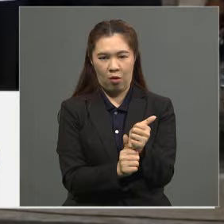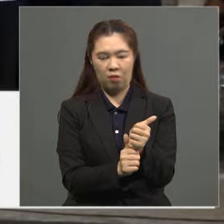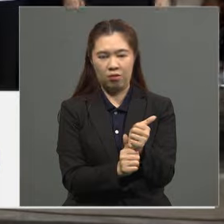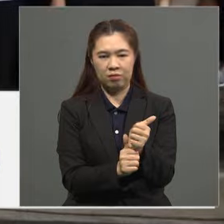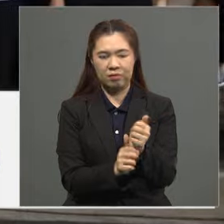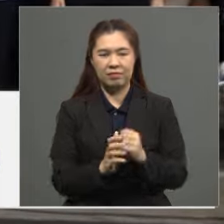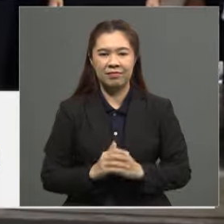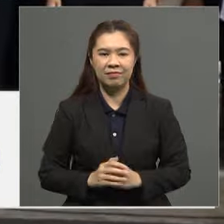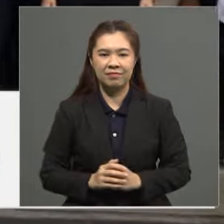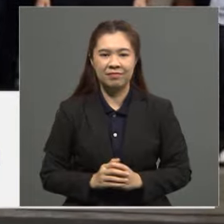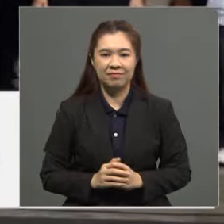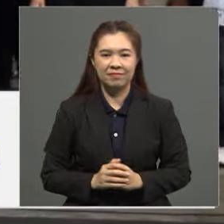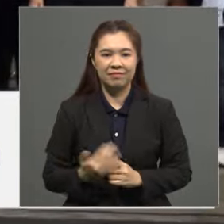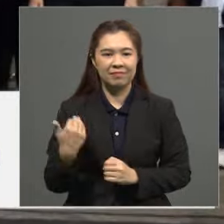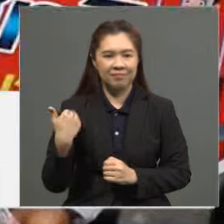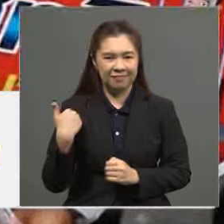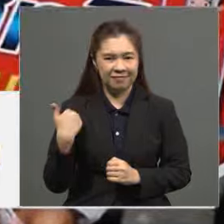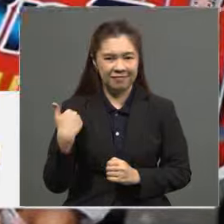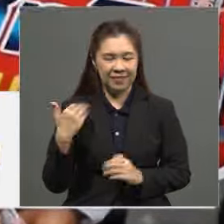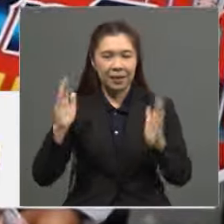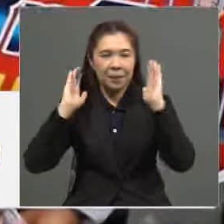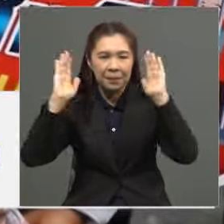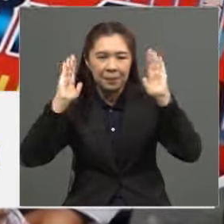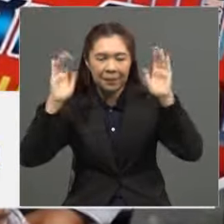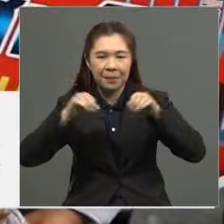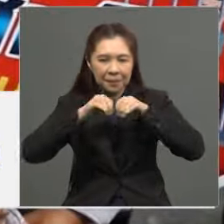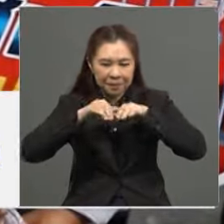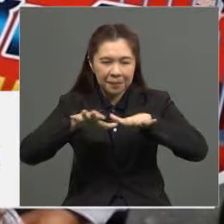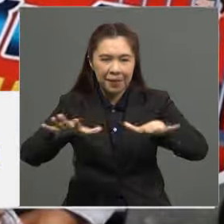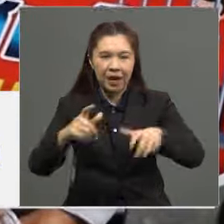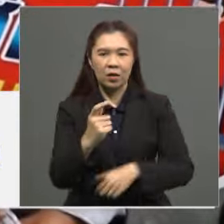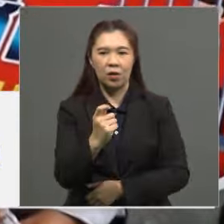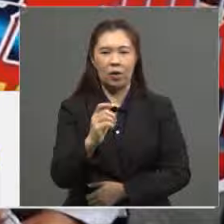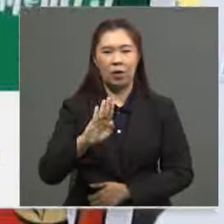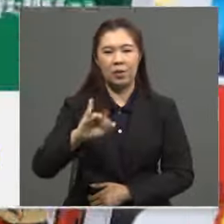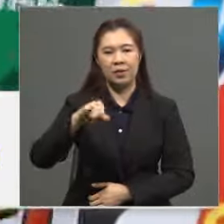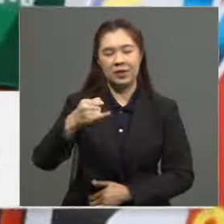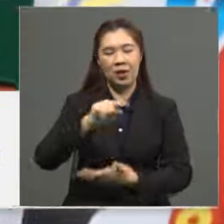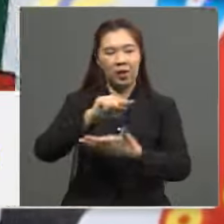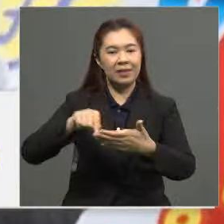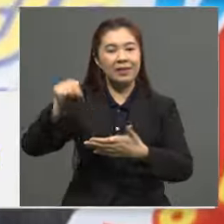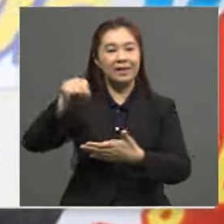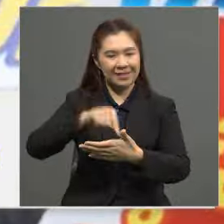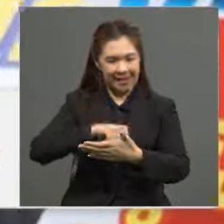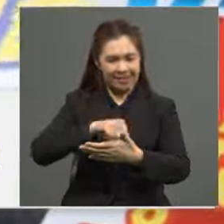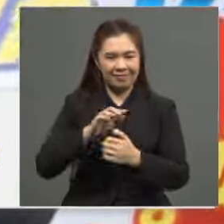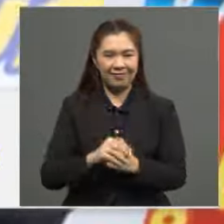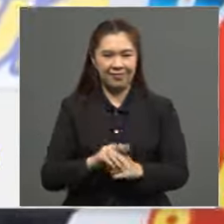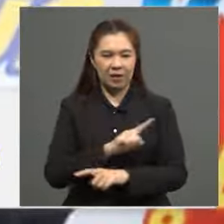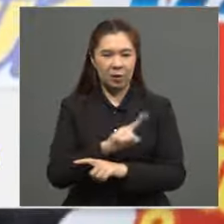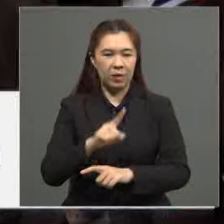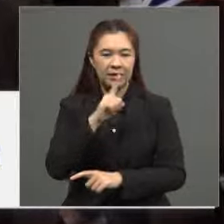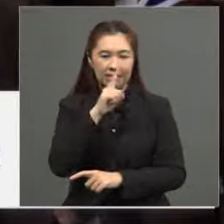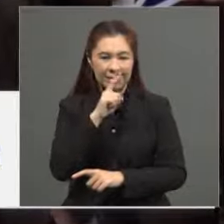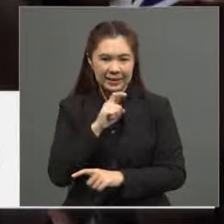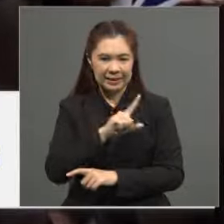นครศรีธรรมราชก็ได้มีการรณรงคแล้วก็ประชาสัมพันธ์การเลือกตั้งนายกอบจนครศรีธรรมราชค่ะที่จะมีการเลือกตั้งในวันอาทิตย์ที่